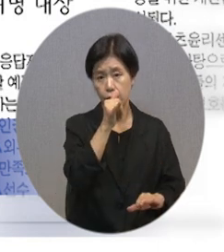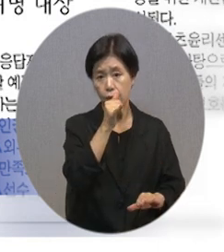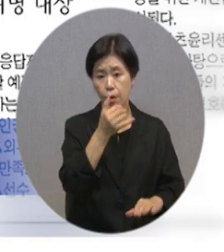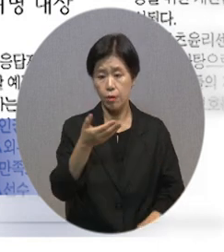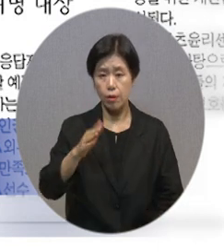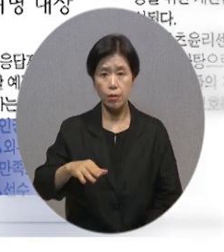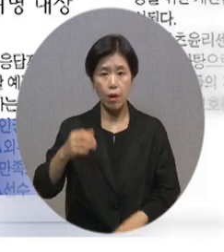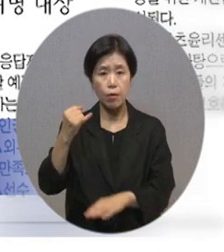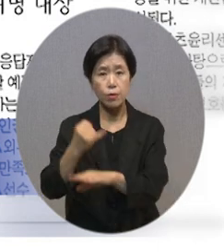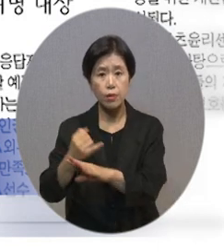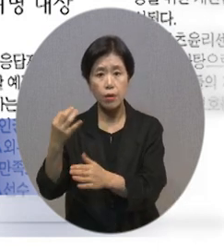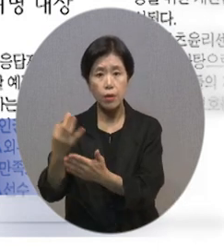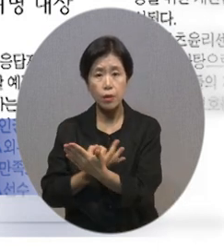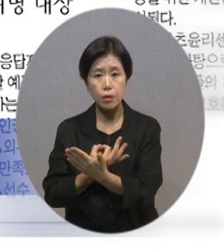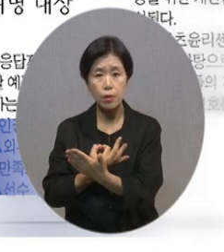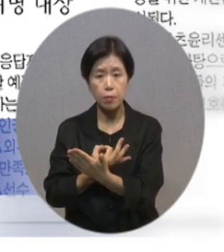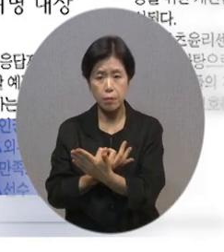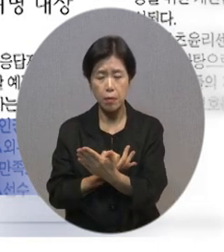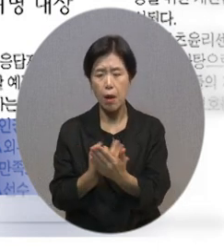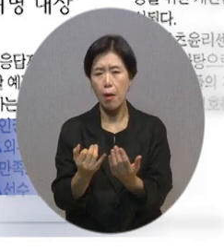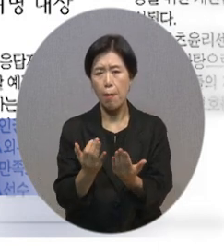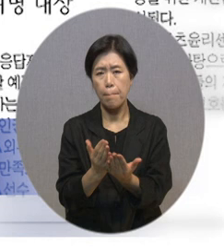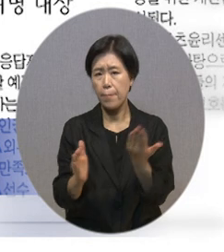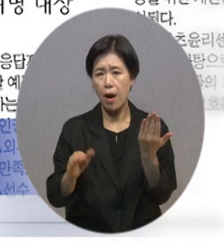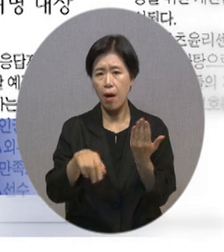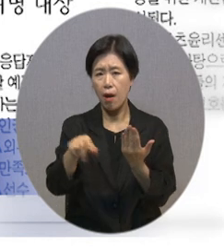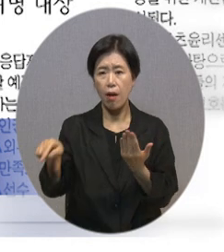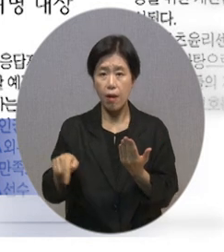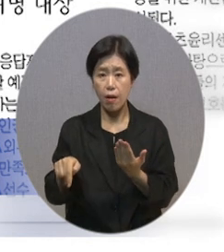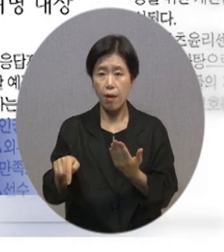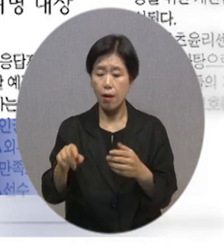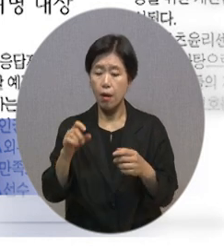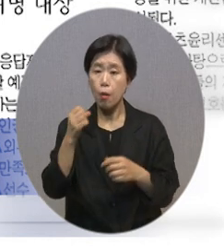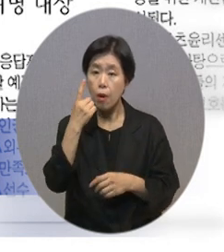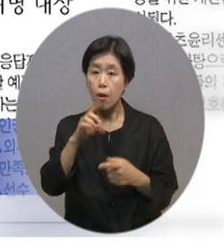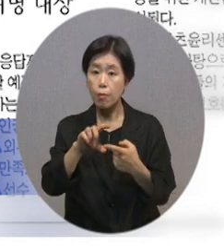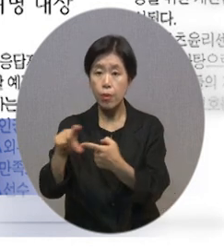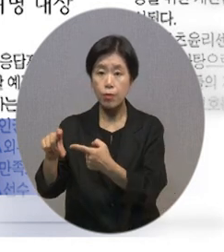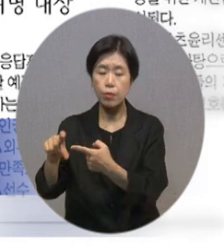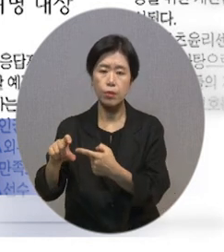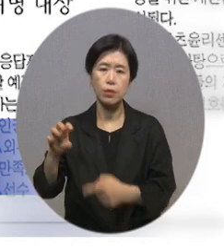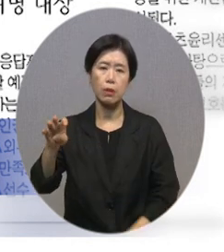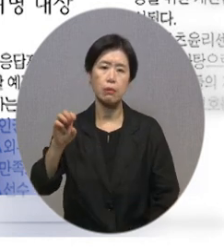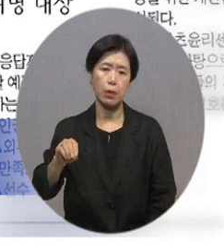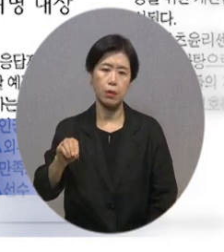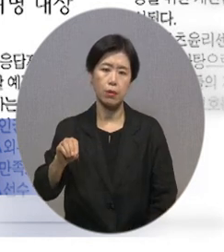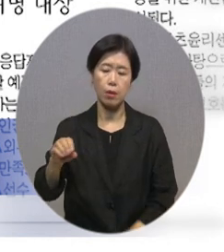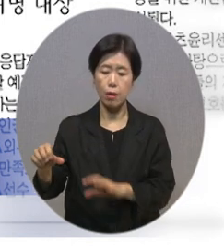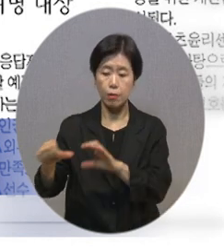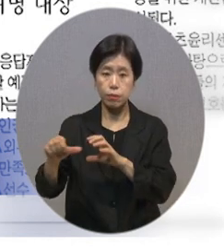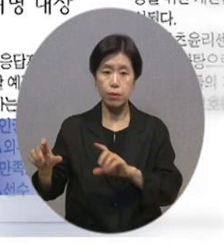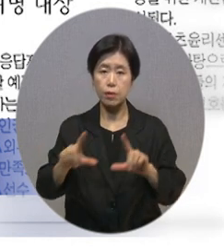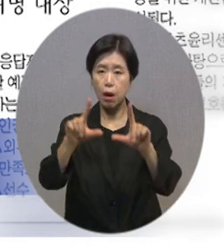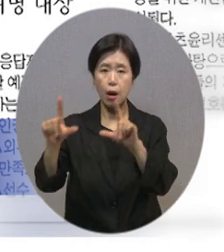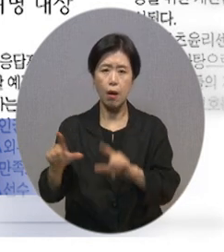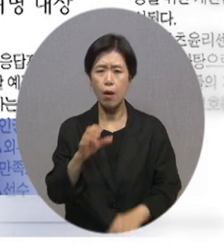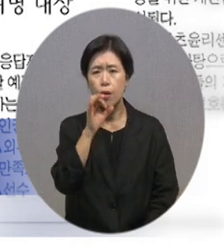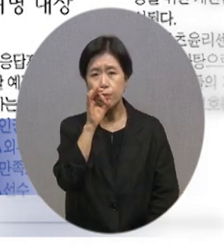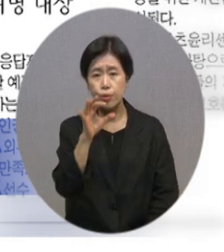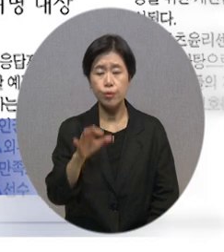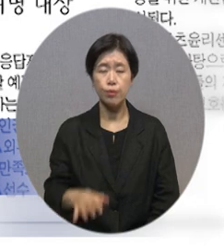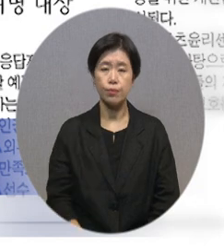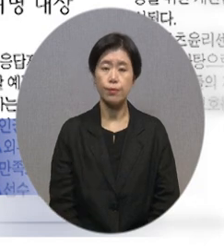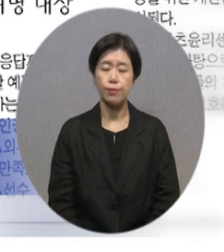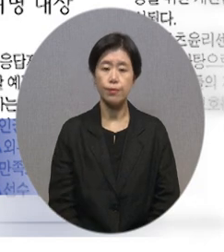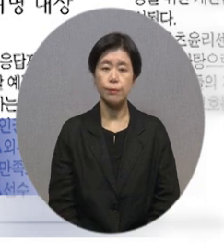최저임금 적용제외 발달 장애인은 월평균 40만 원 수준에 불과해 실질적으로 생계 유지가 어려운